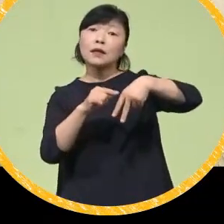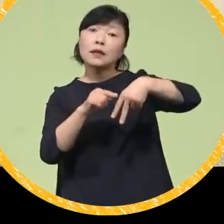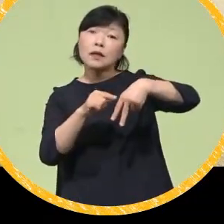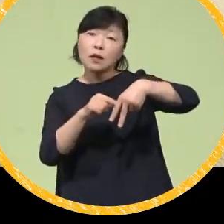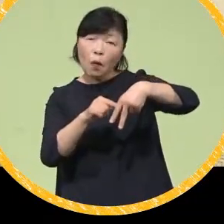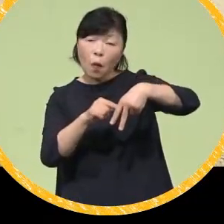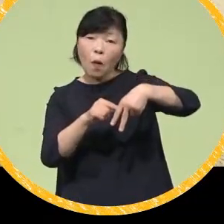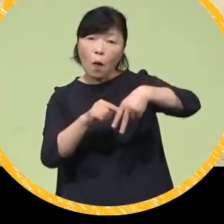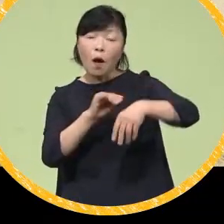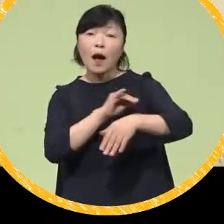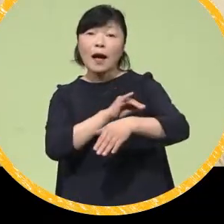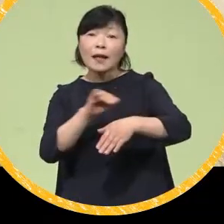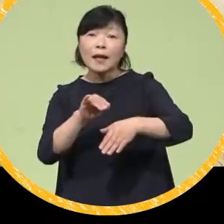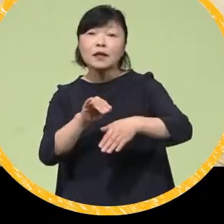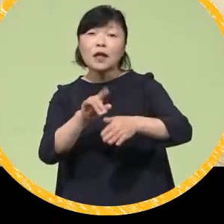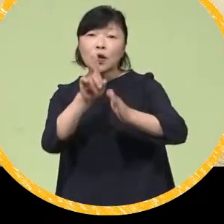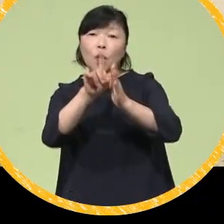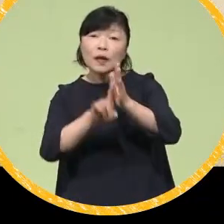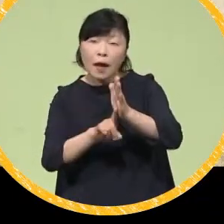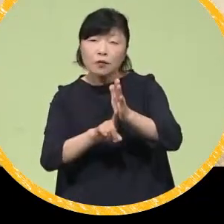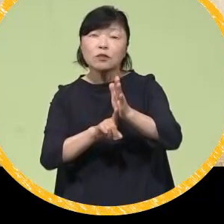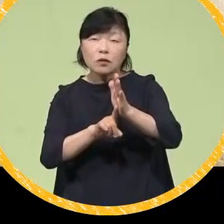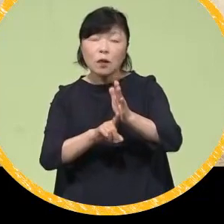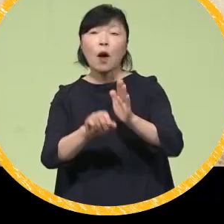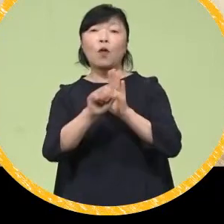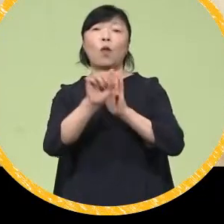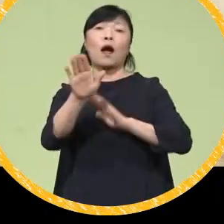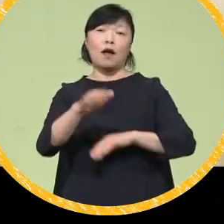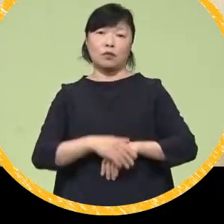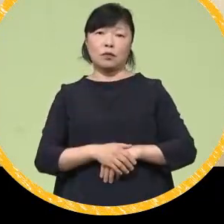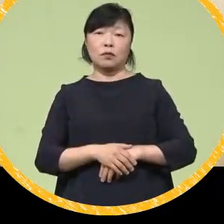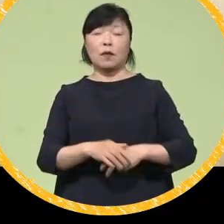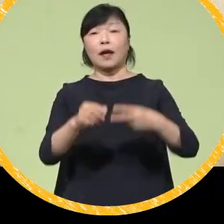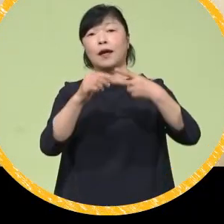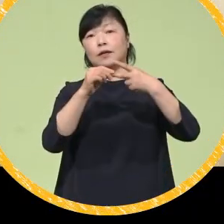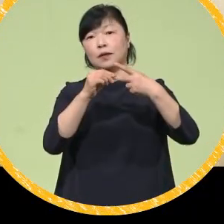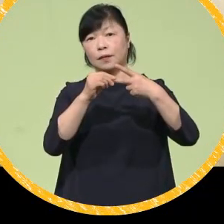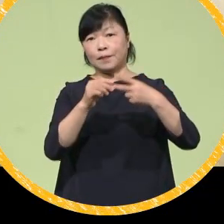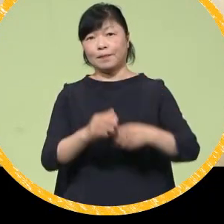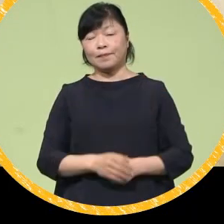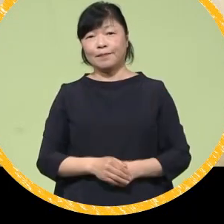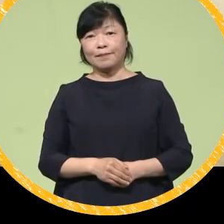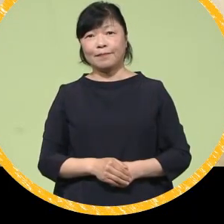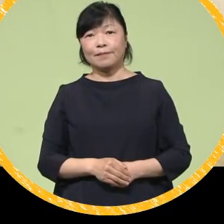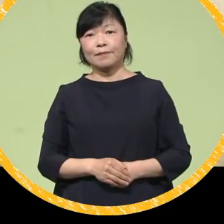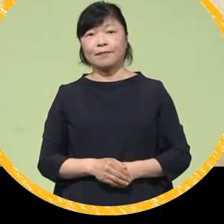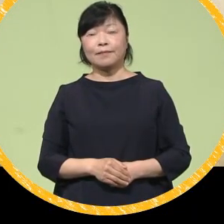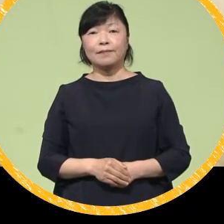下の血液を冷やすことも非常に有効なんです、うん、これがステップ